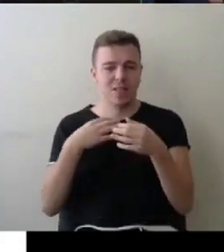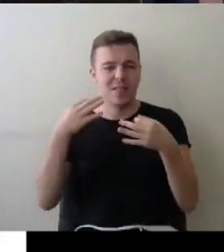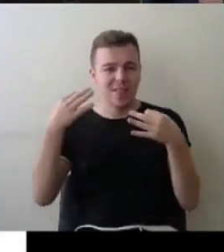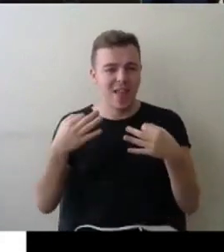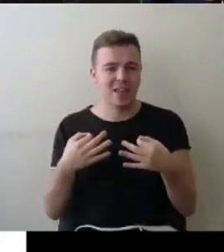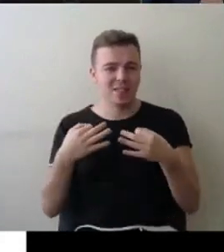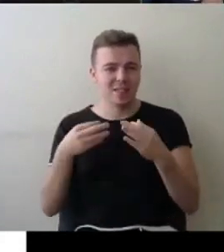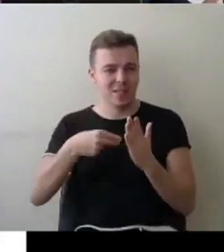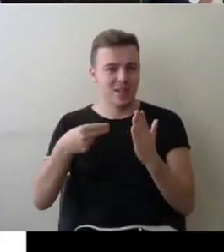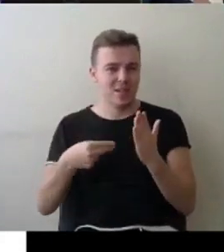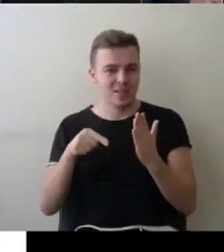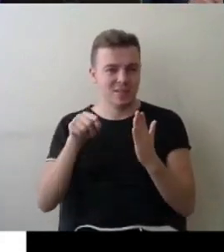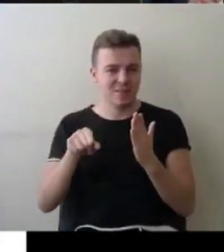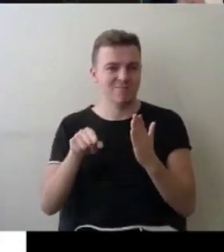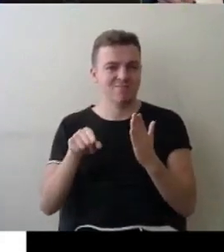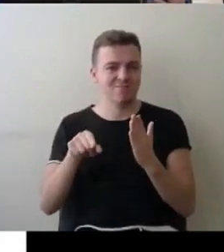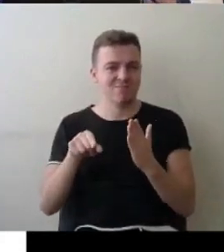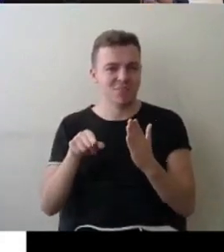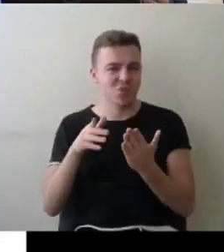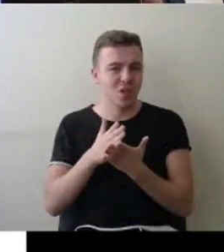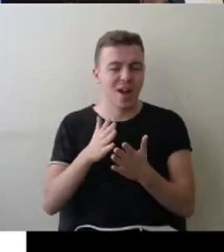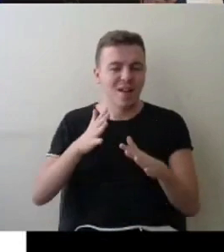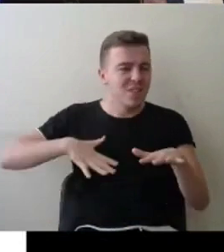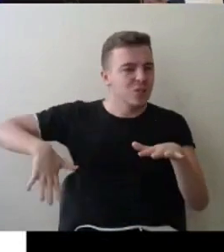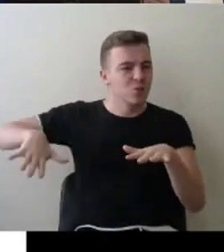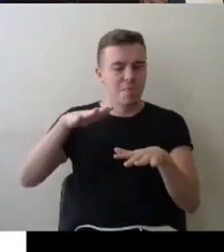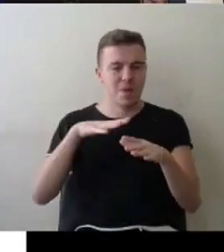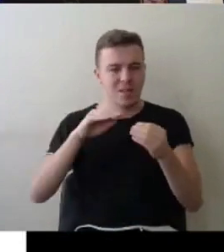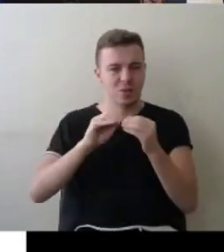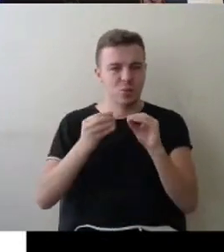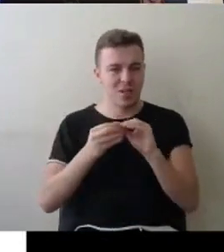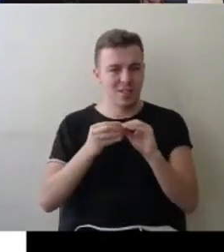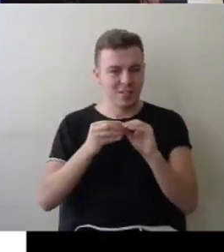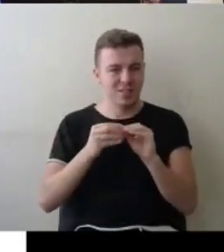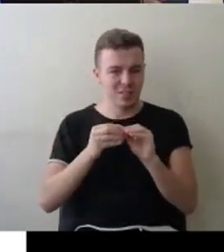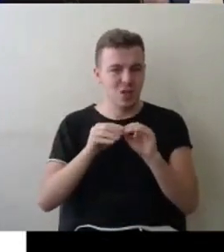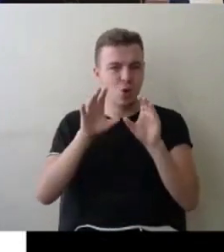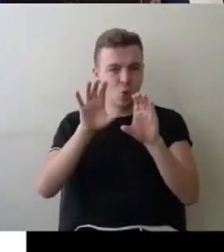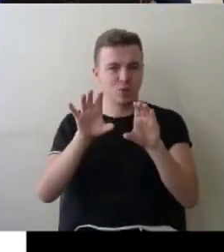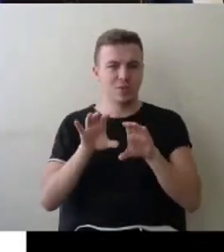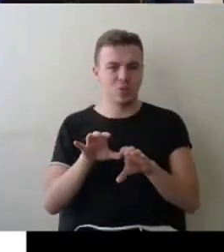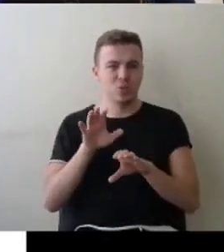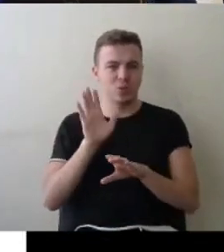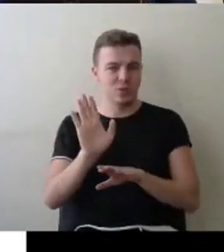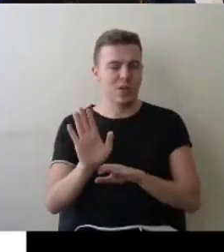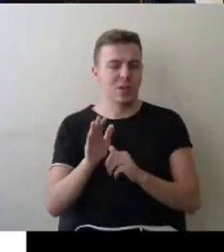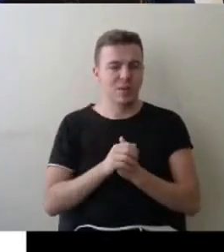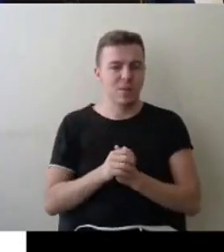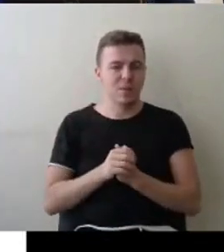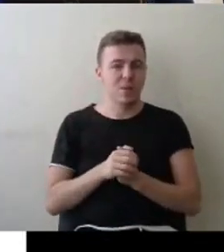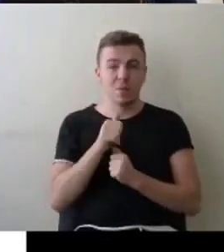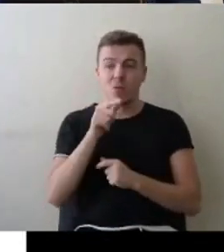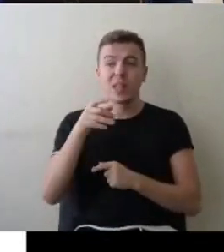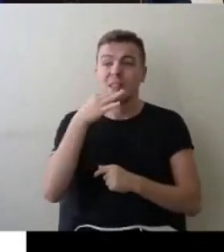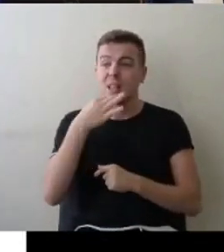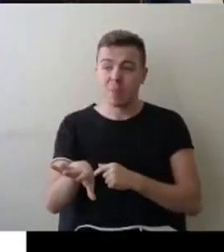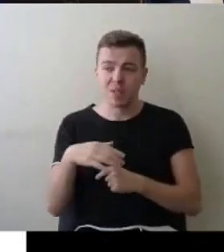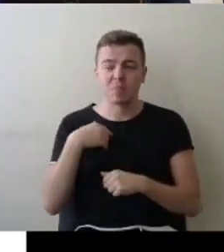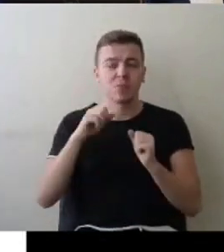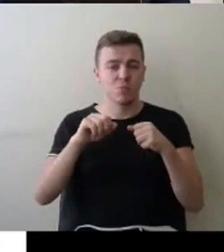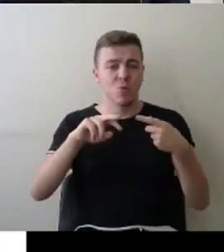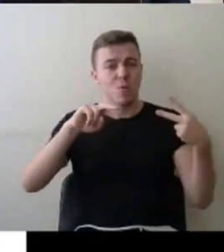pagrindinę visuomeninę sutartis, kurią mes galime remtis. Jeigu nepatinka, mes ją galime